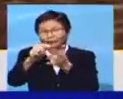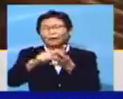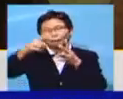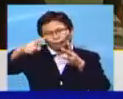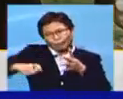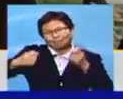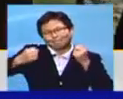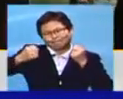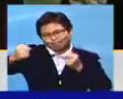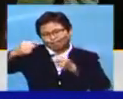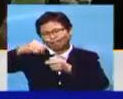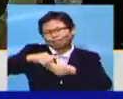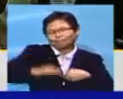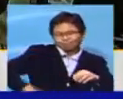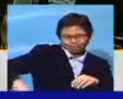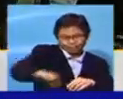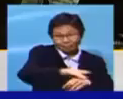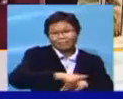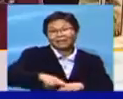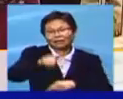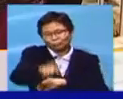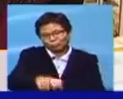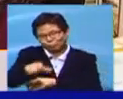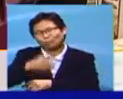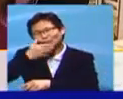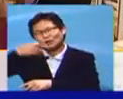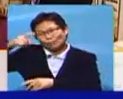perlu diperkasa dalam kalangan belia